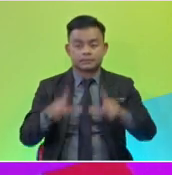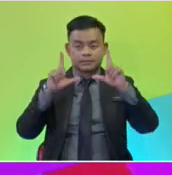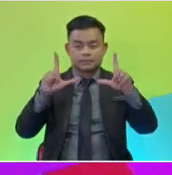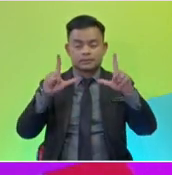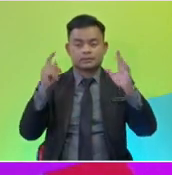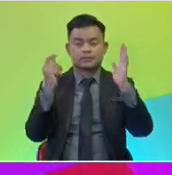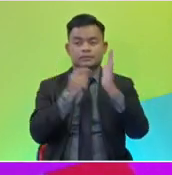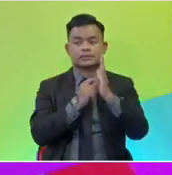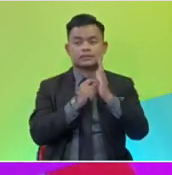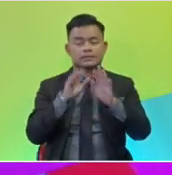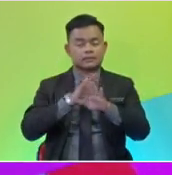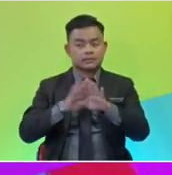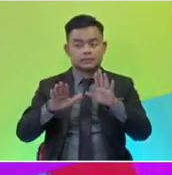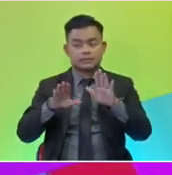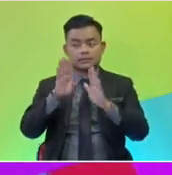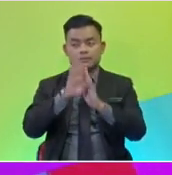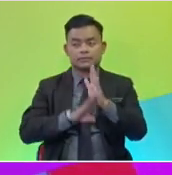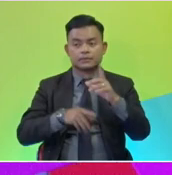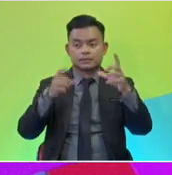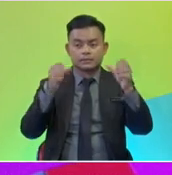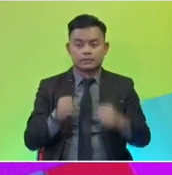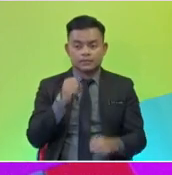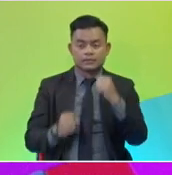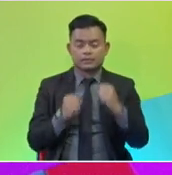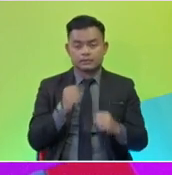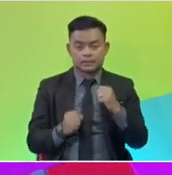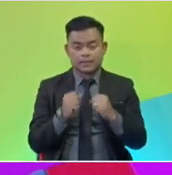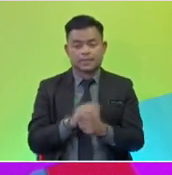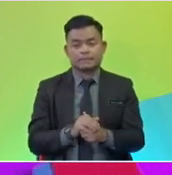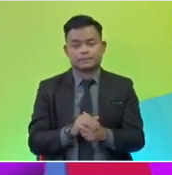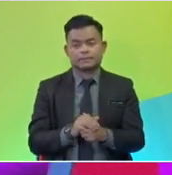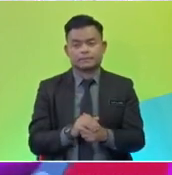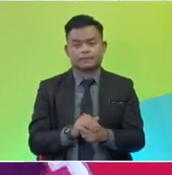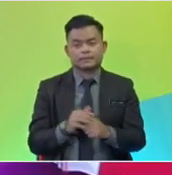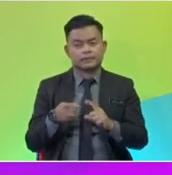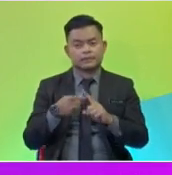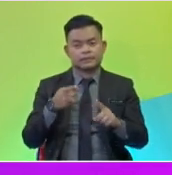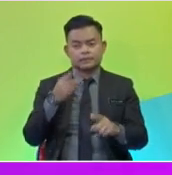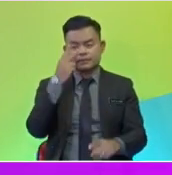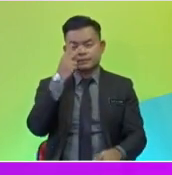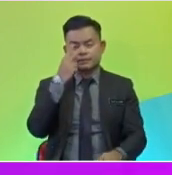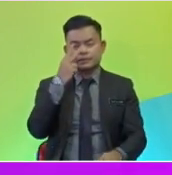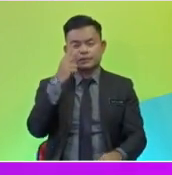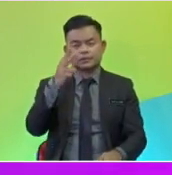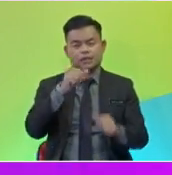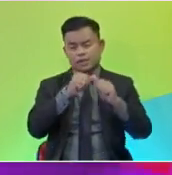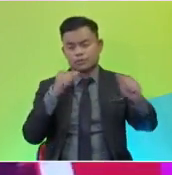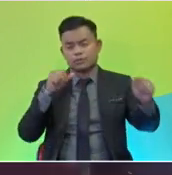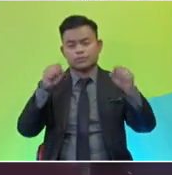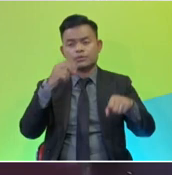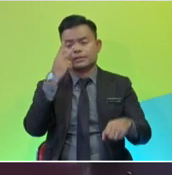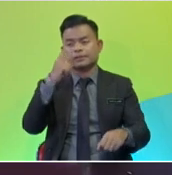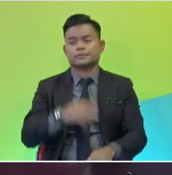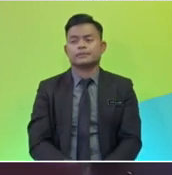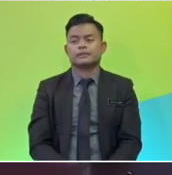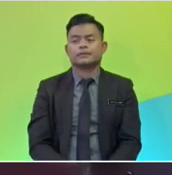Jangan berlari Ha ni nampak daripada Jauh dah boleh nampak Cikgu kan dengan warna merah pula yang Cikgu